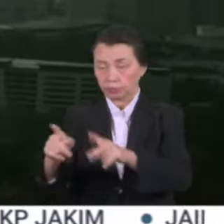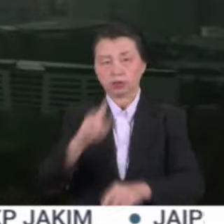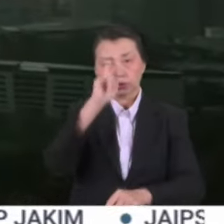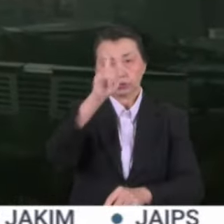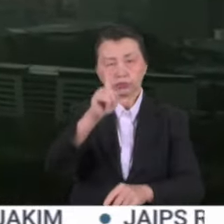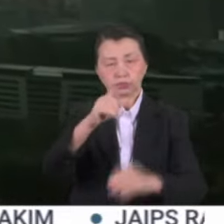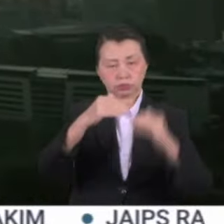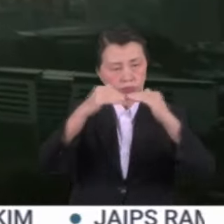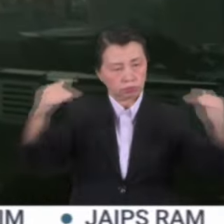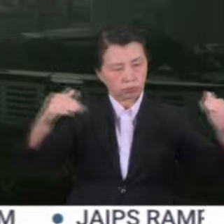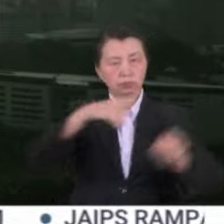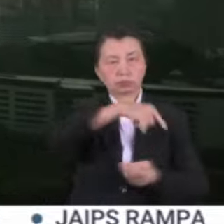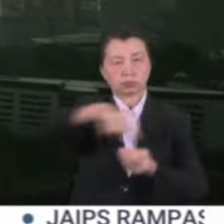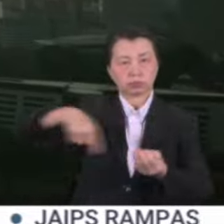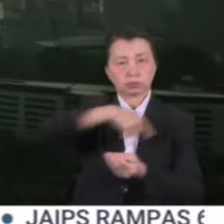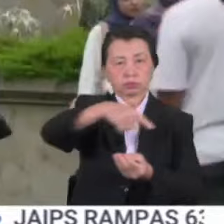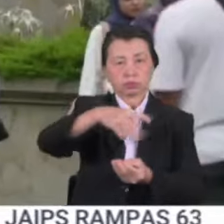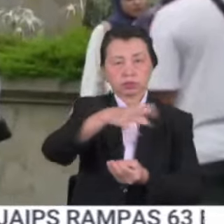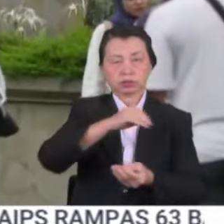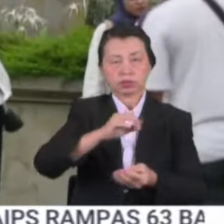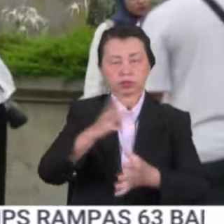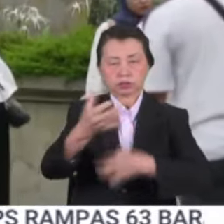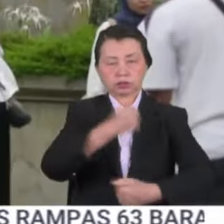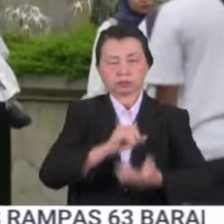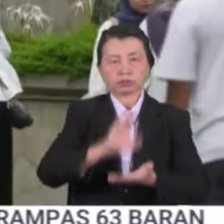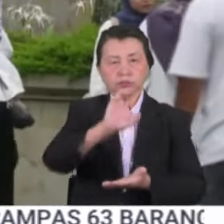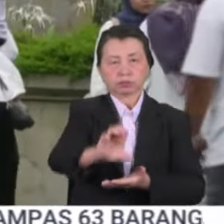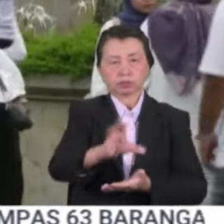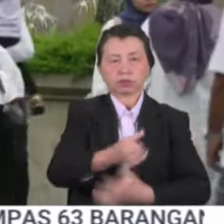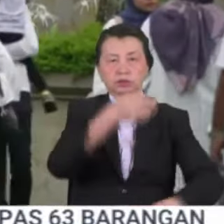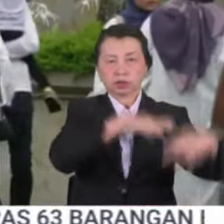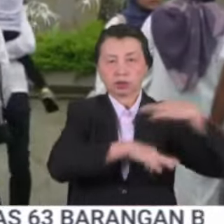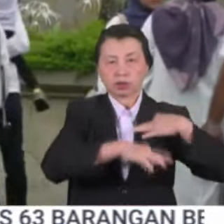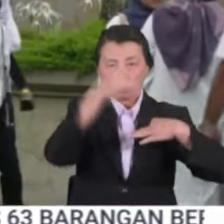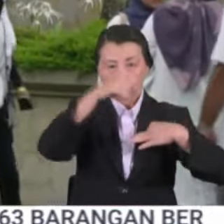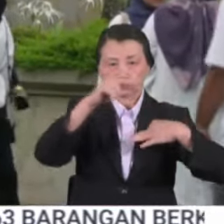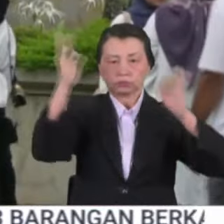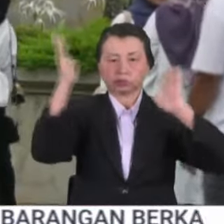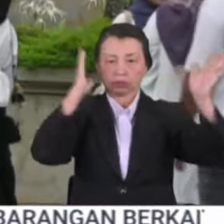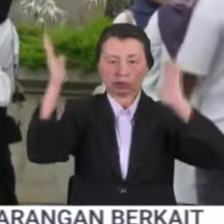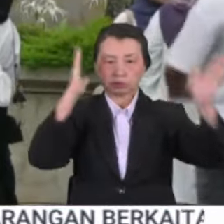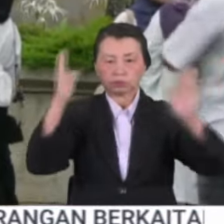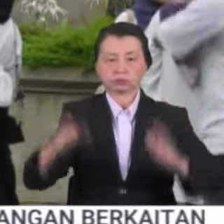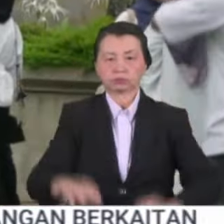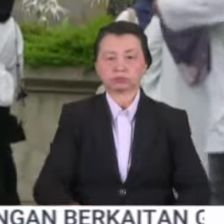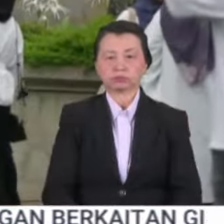memastikan kestabilan rantau selain menjana pelaburan dan manfaat kepada negara.